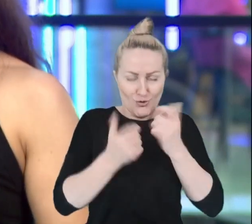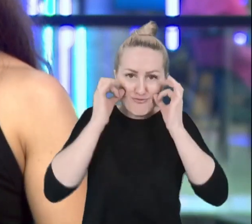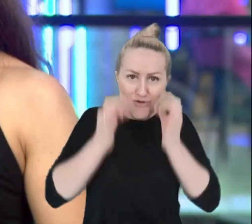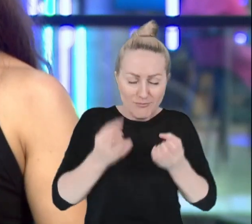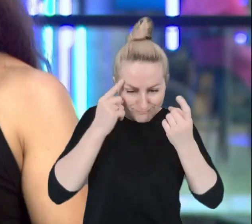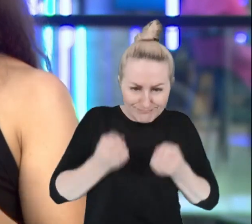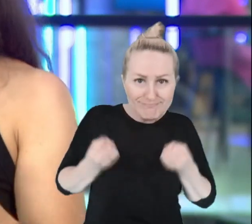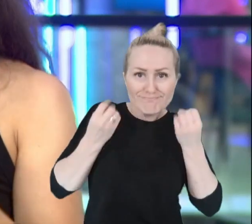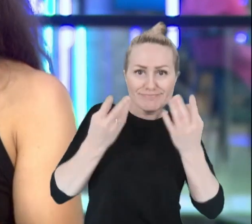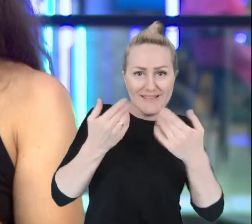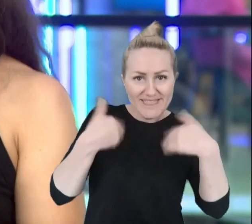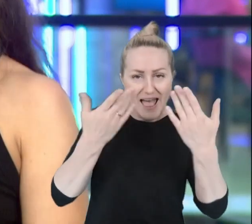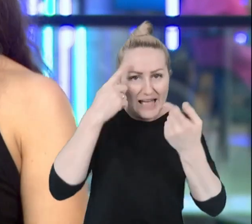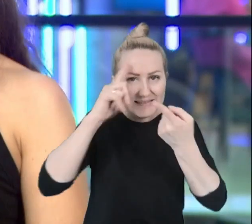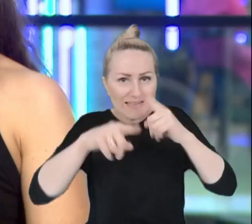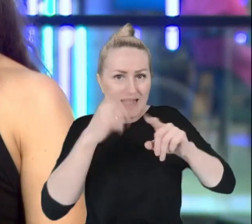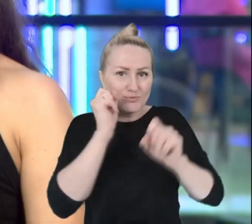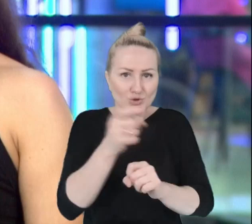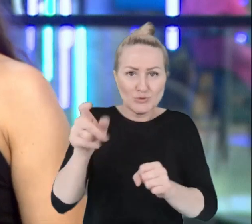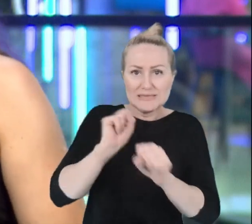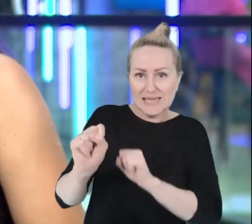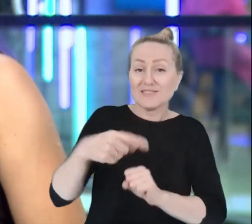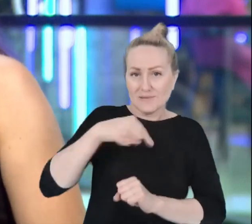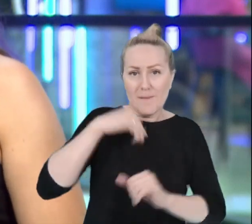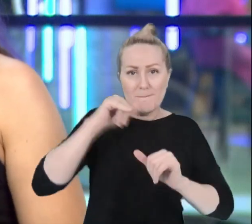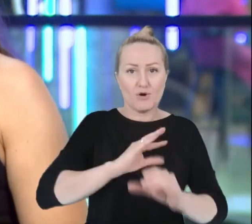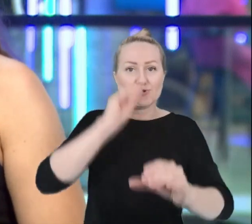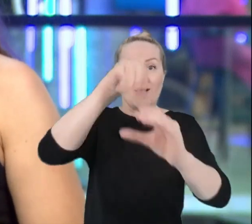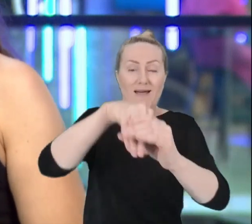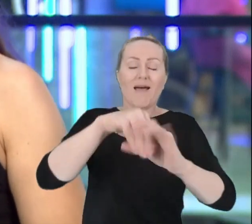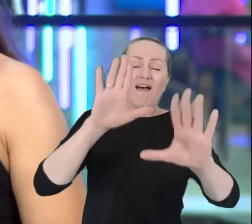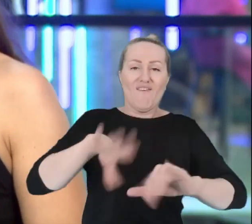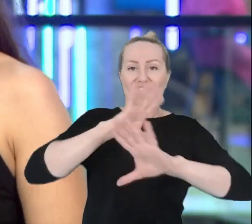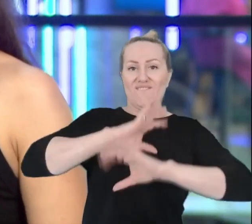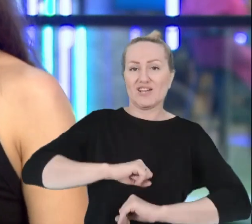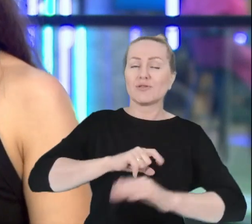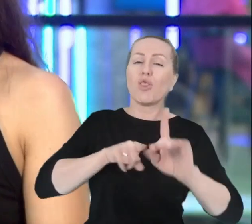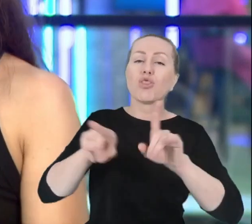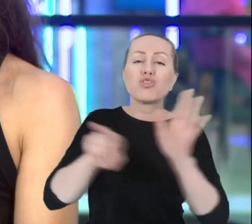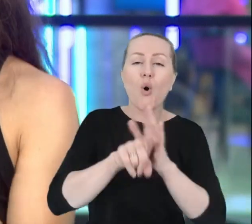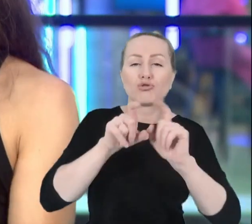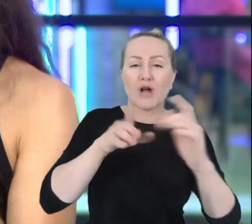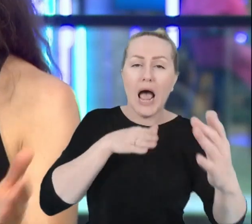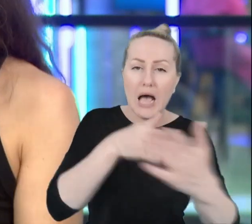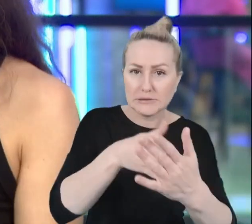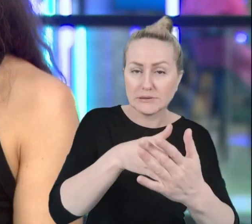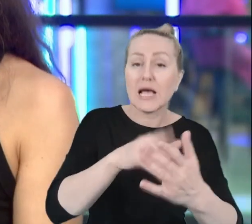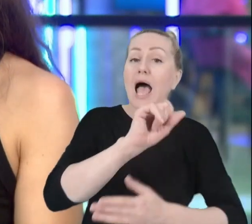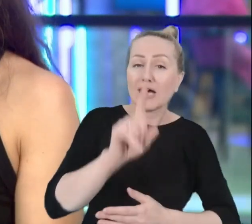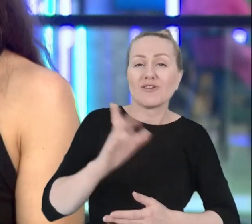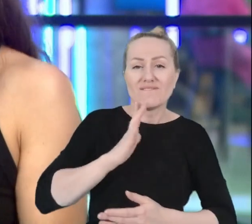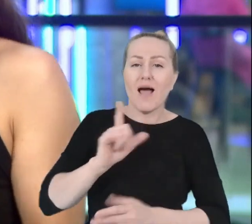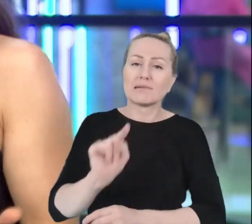sens, to jestem w stanie wytrzymać w takiej organizacji, pewnie też do pewnego momentu i bym jednak zachęcała, żeby iść do pracy, w której